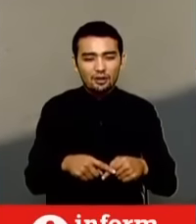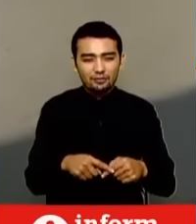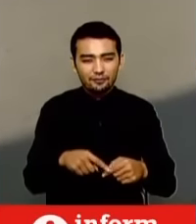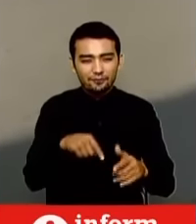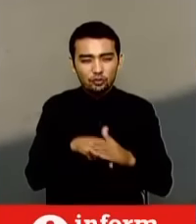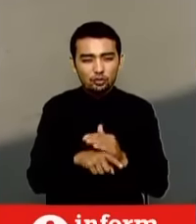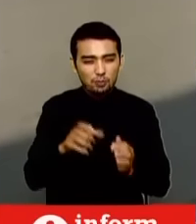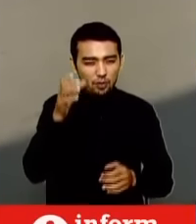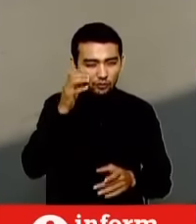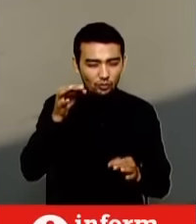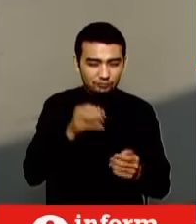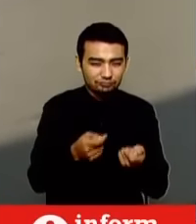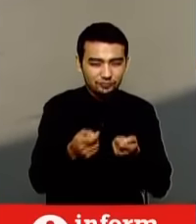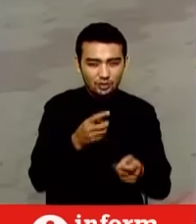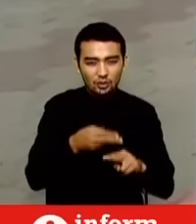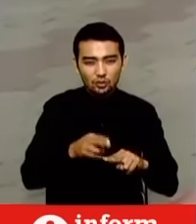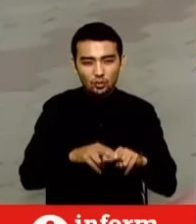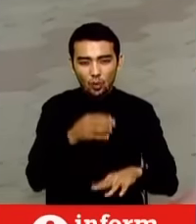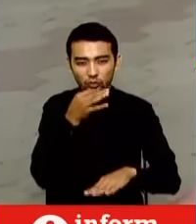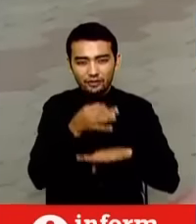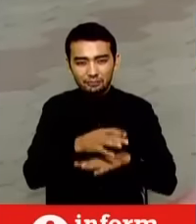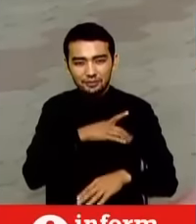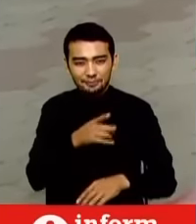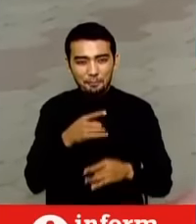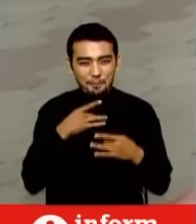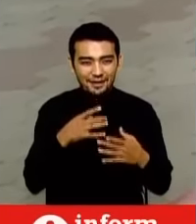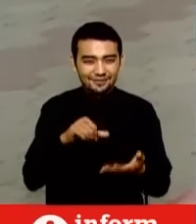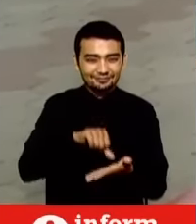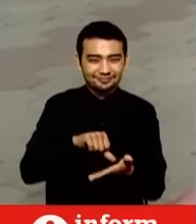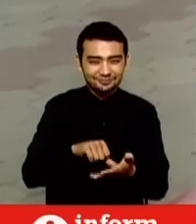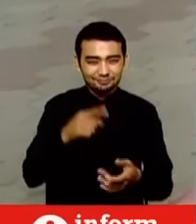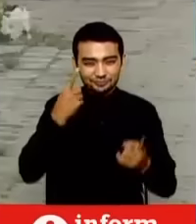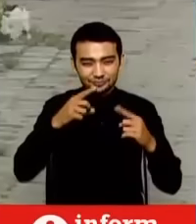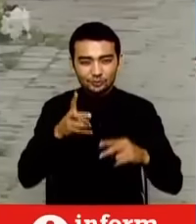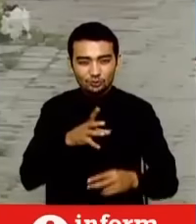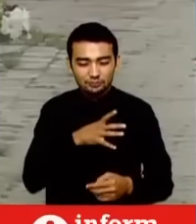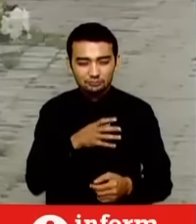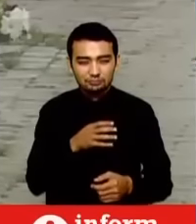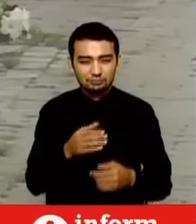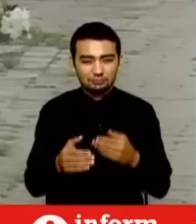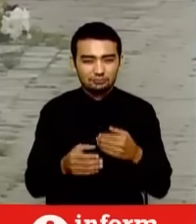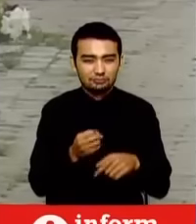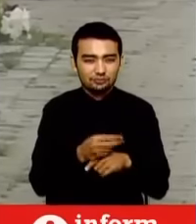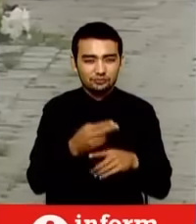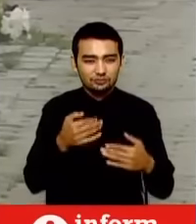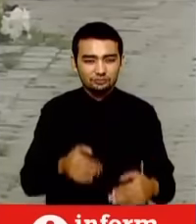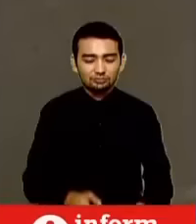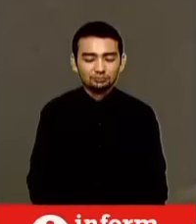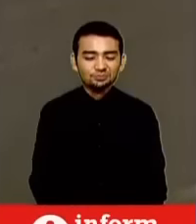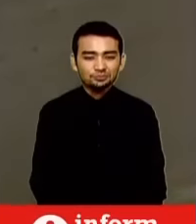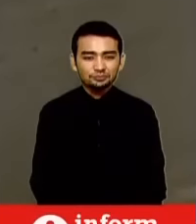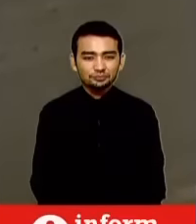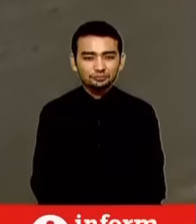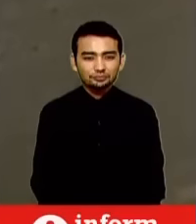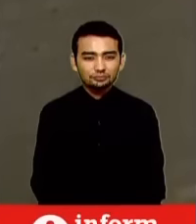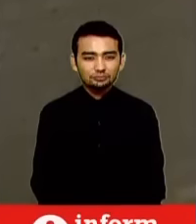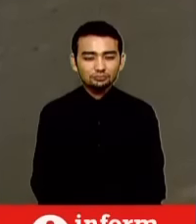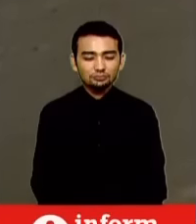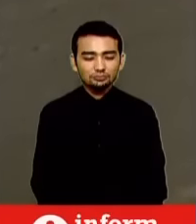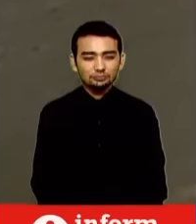политики, которые были ответственными за организацию проведения праздника. Нина Шаппо, Елена Досова,